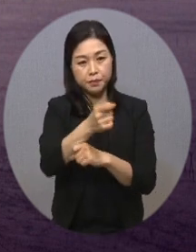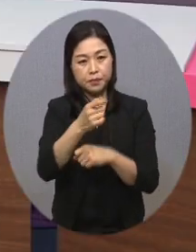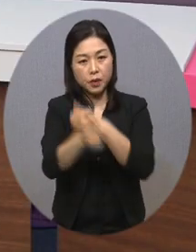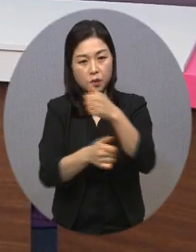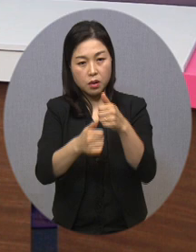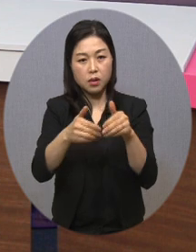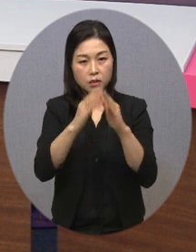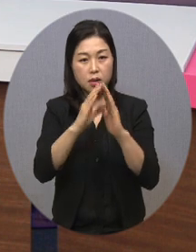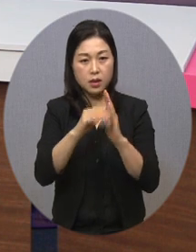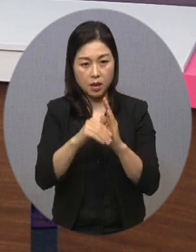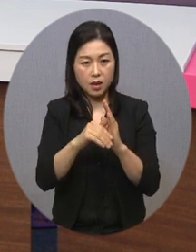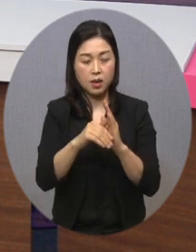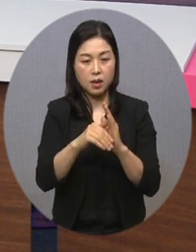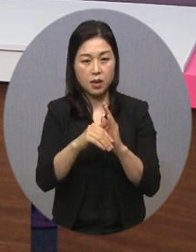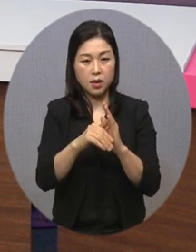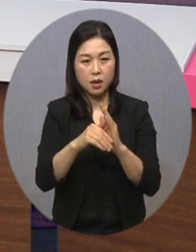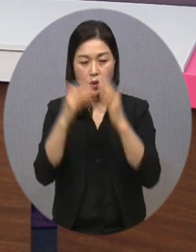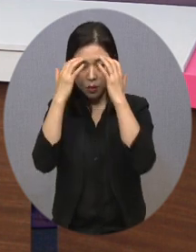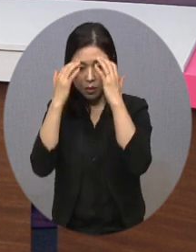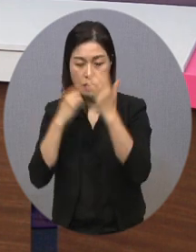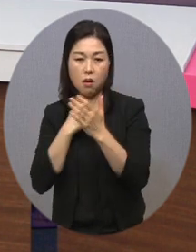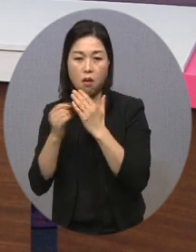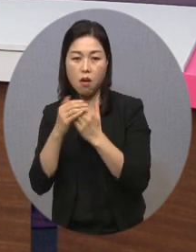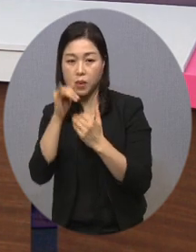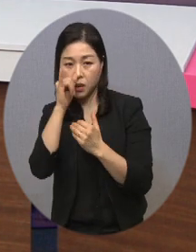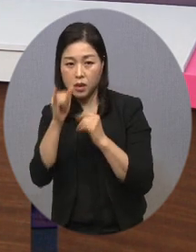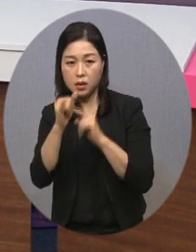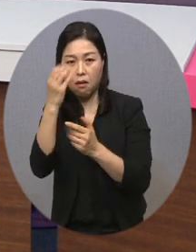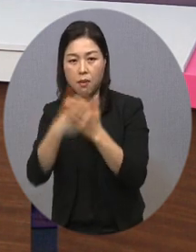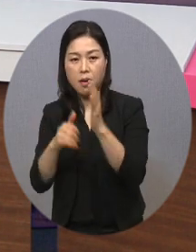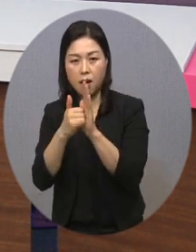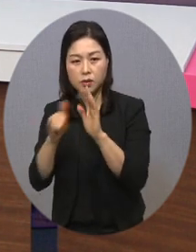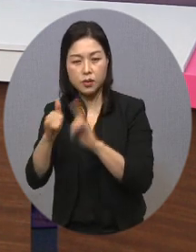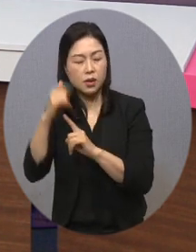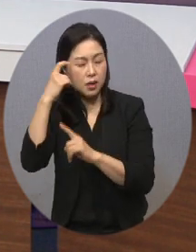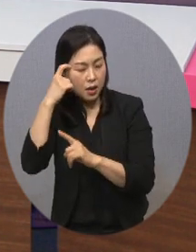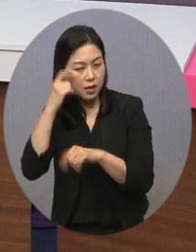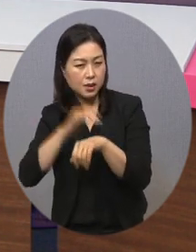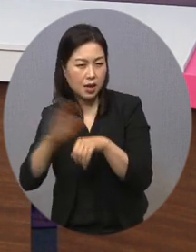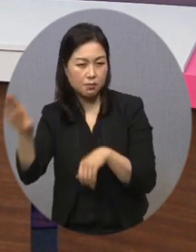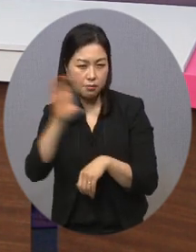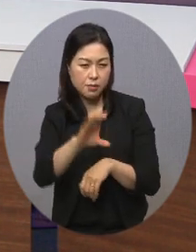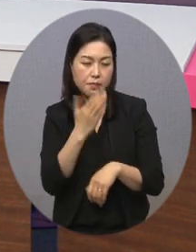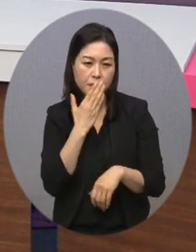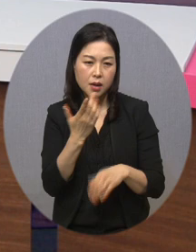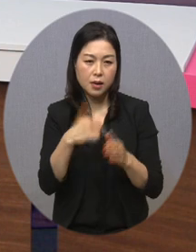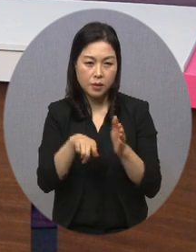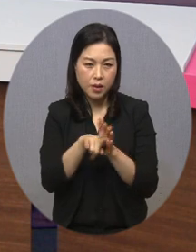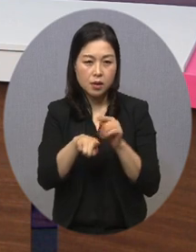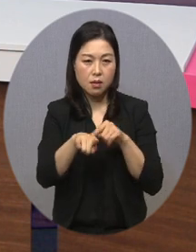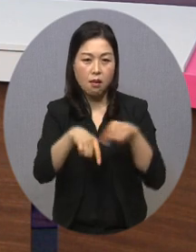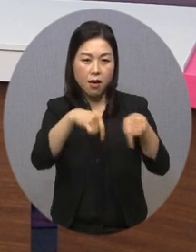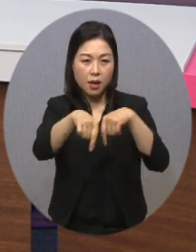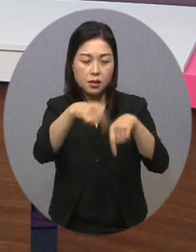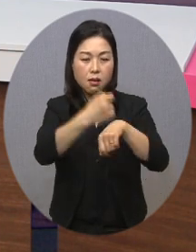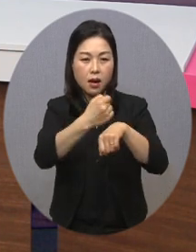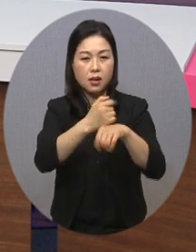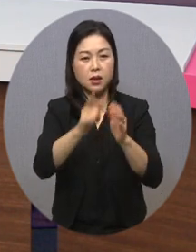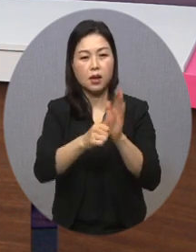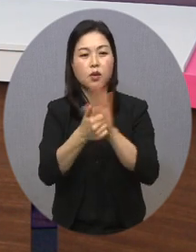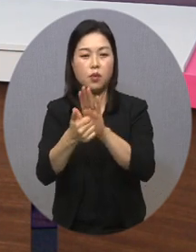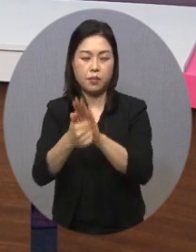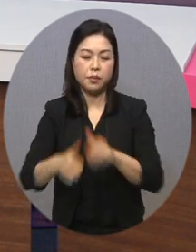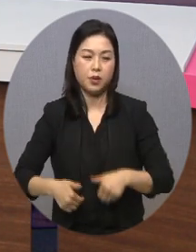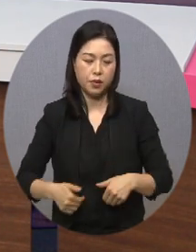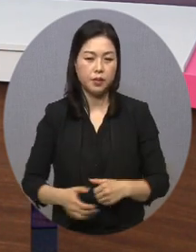때 실질적으로 고통을 겪으신 유족들의 의견이 최대한 반영될 수 있도록 행정에서 뒷받침해야 한다고